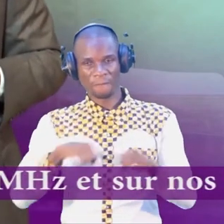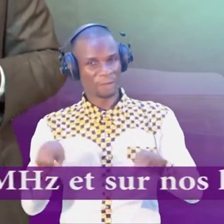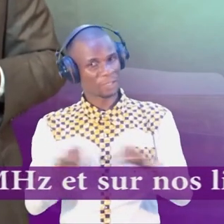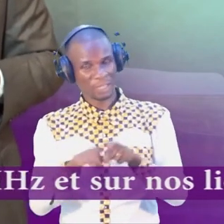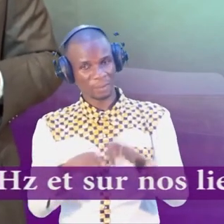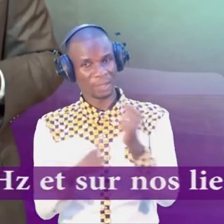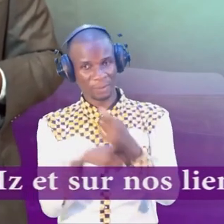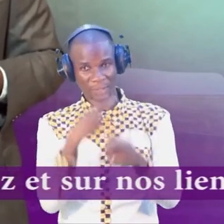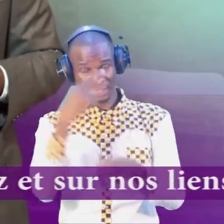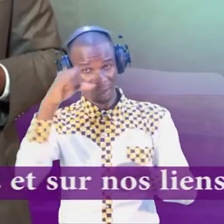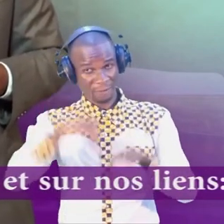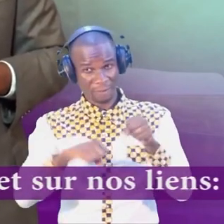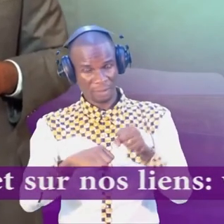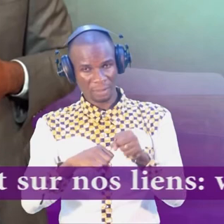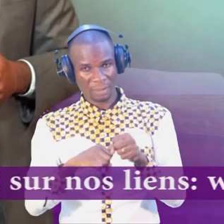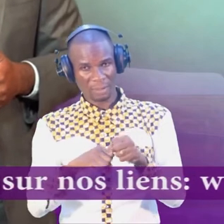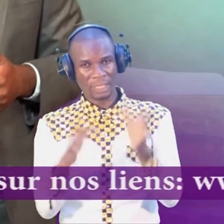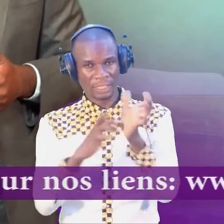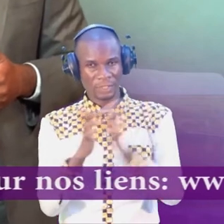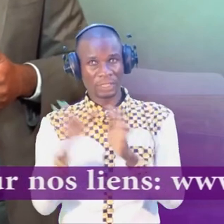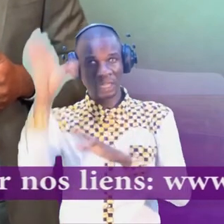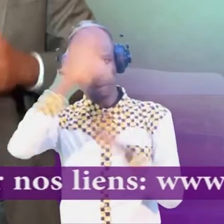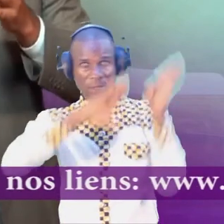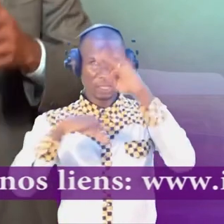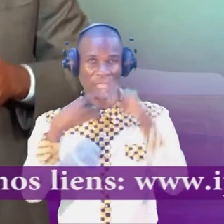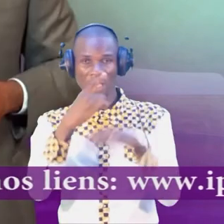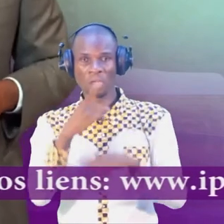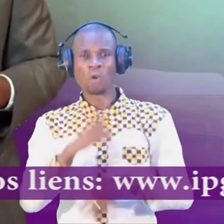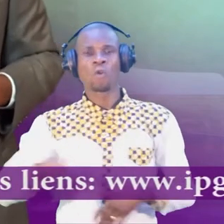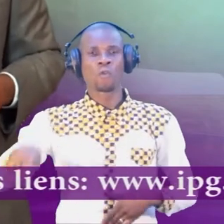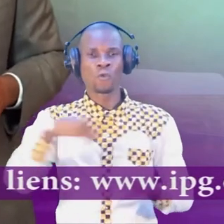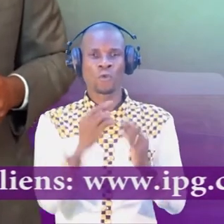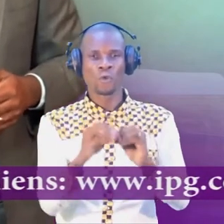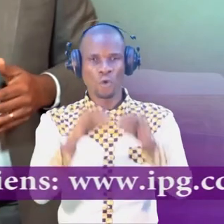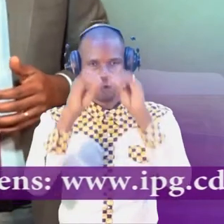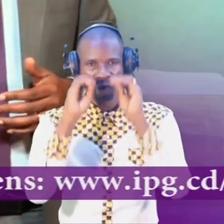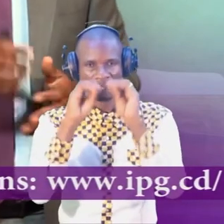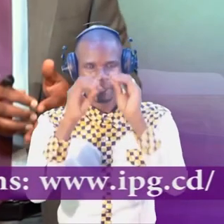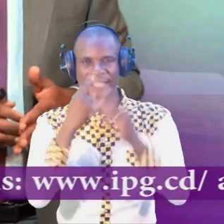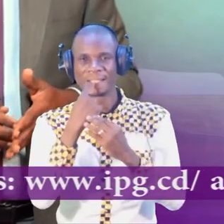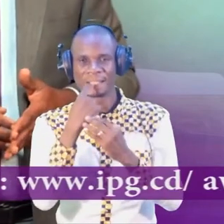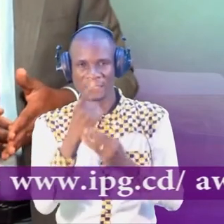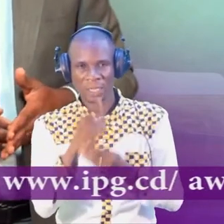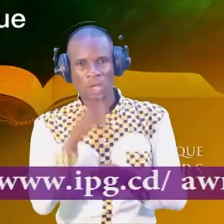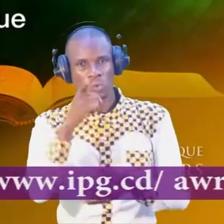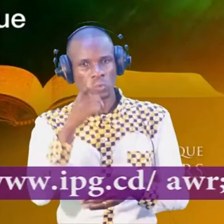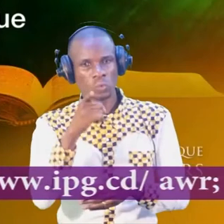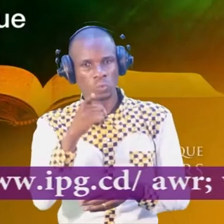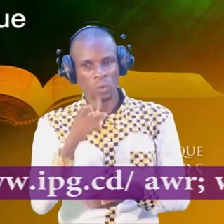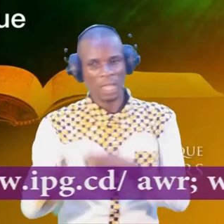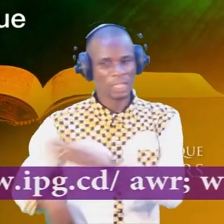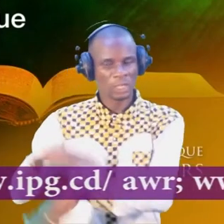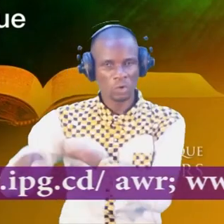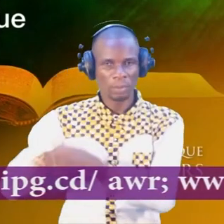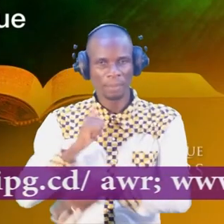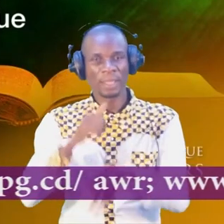dhambi halisi kama kitendo ya uzinifu. Ndio maana katika fundisho lake juu ya mlima